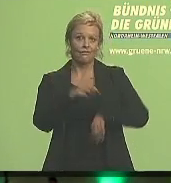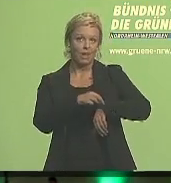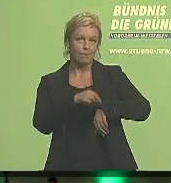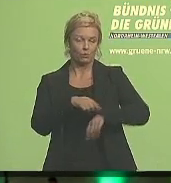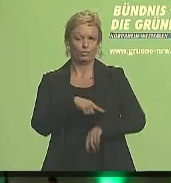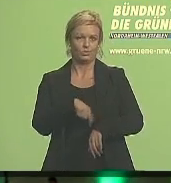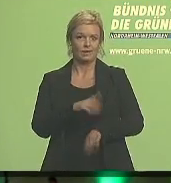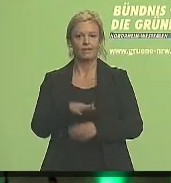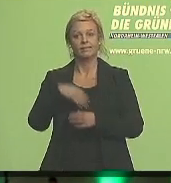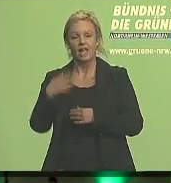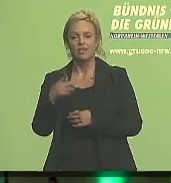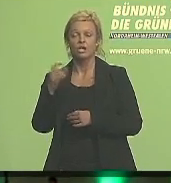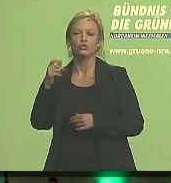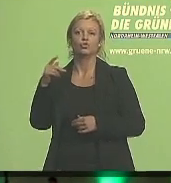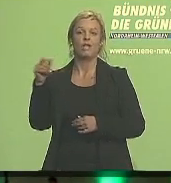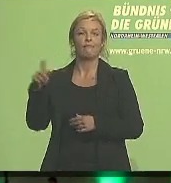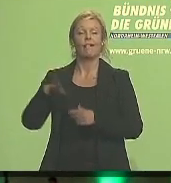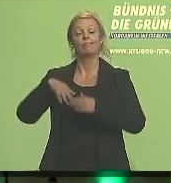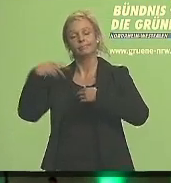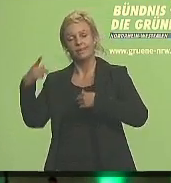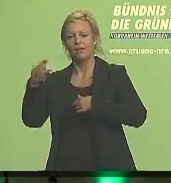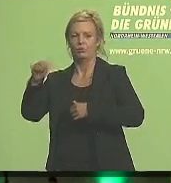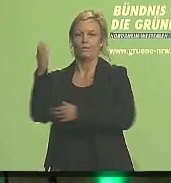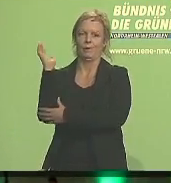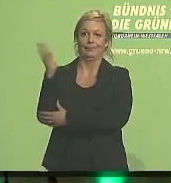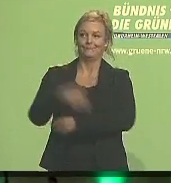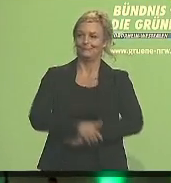Stefan und dann haben wir den nächsten gesetzten Redebeitrag.